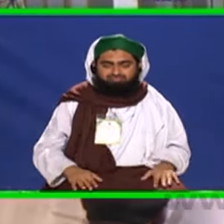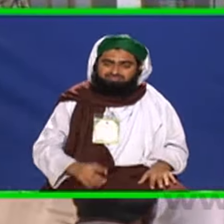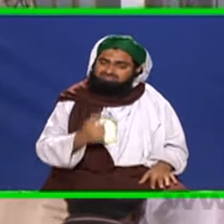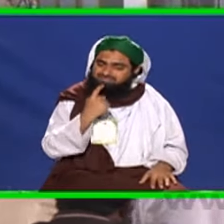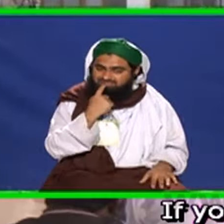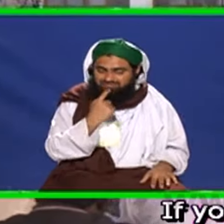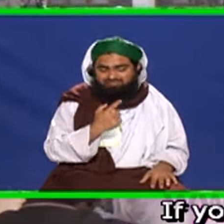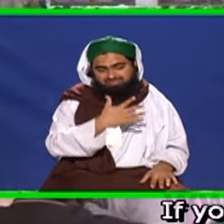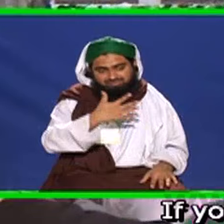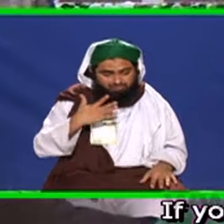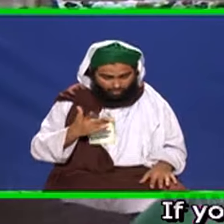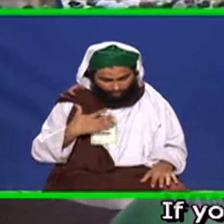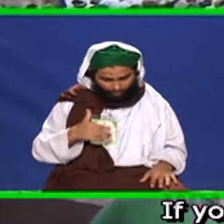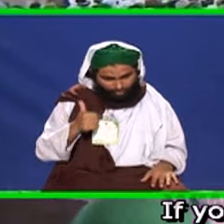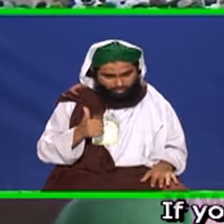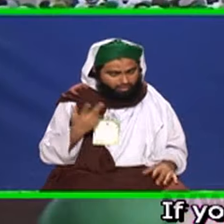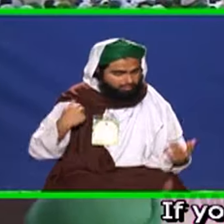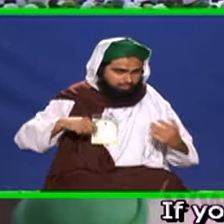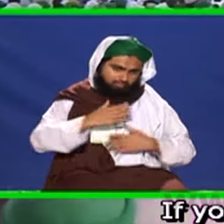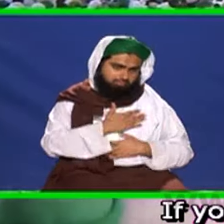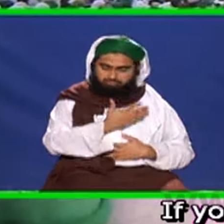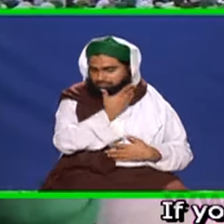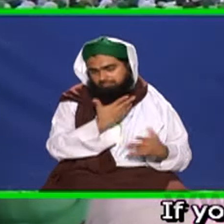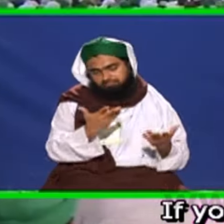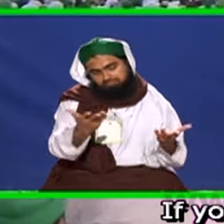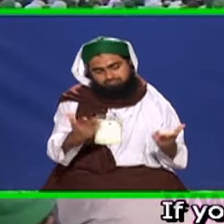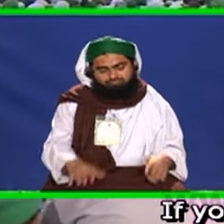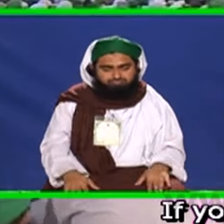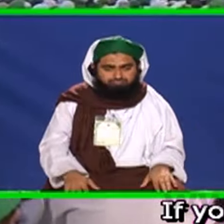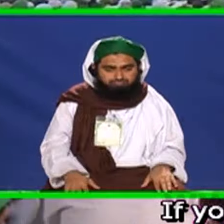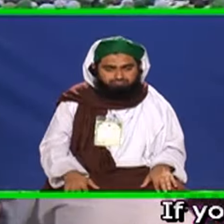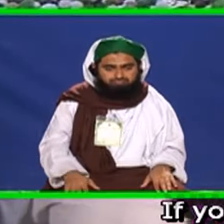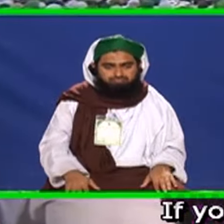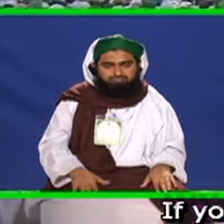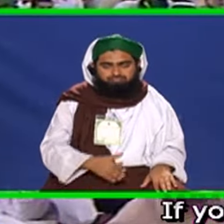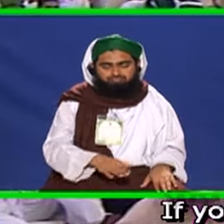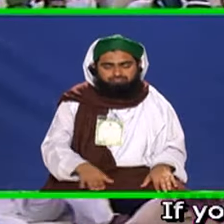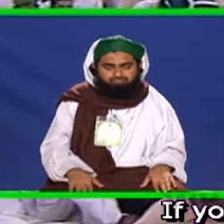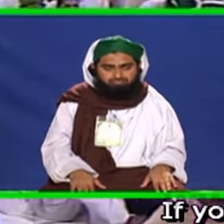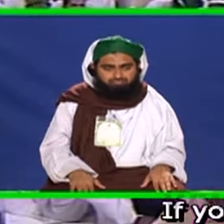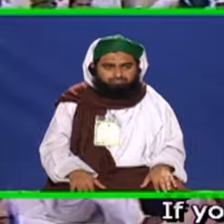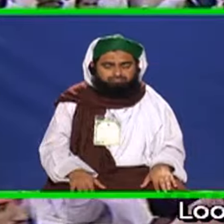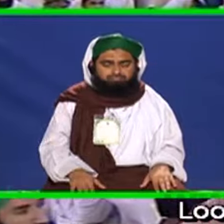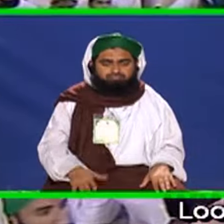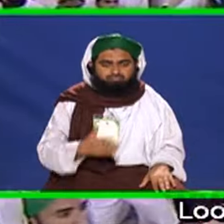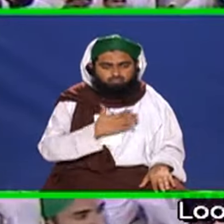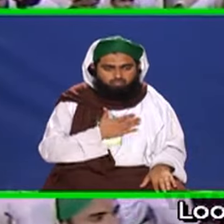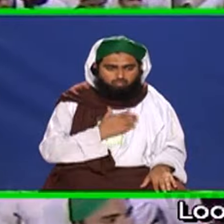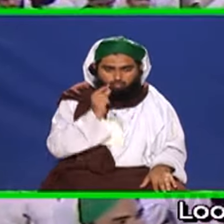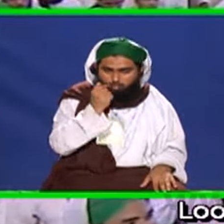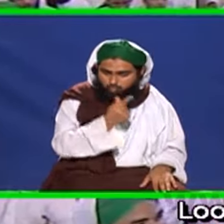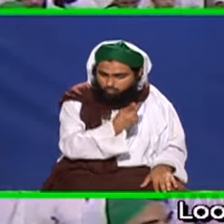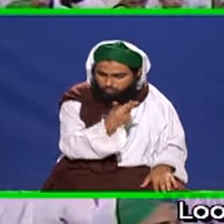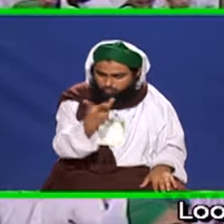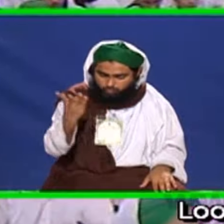میرا مشورہ یہ کہ اگر آپ مناسب سمجھیں تو اس طرح کی چادر چاہیں تو اڑائیں, ورنہ مطلب جیسی آپ کی مرضی. اب دیکھو نا یہ ہمارے